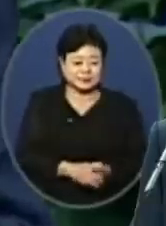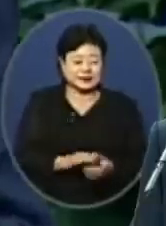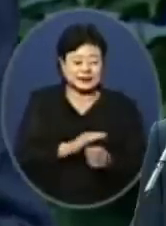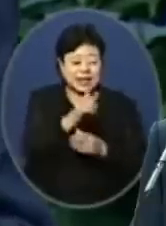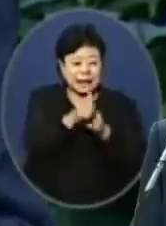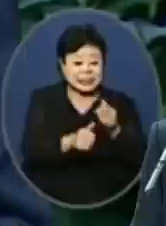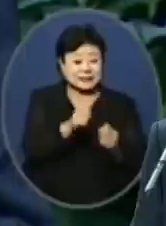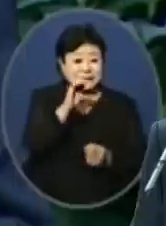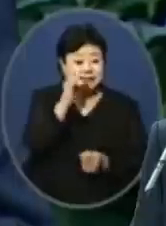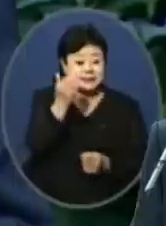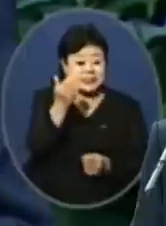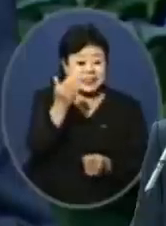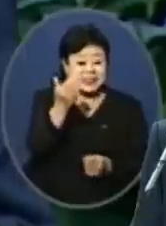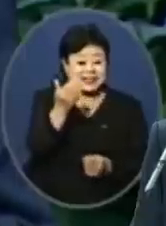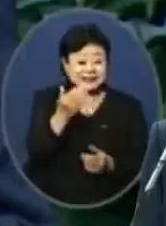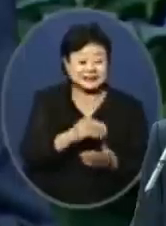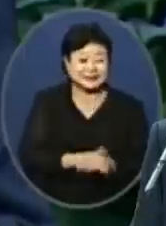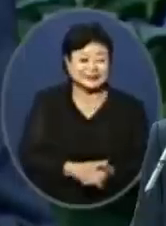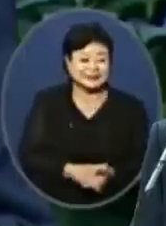사랑의 하나님이 계십니다.